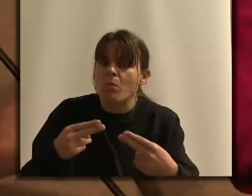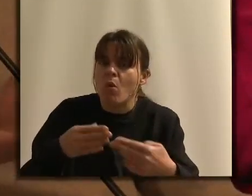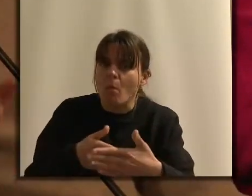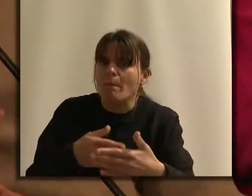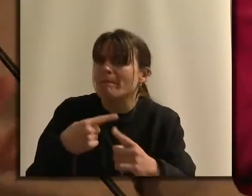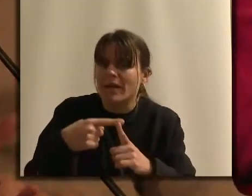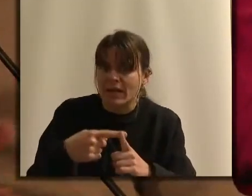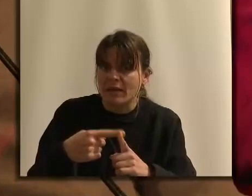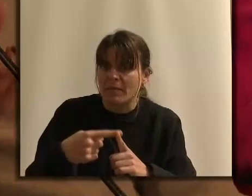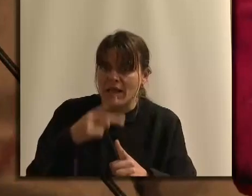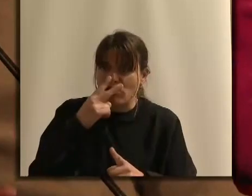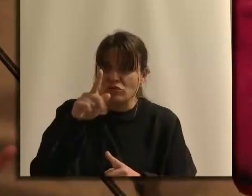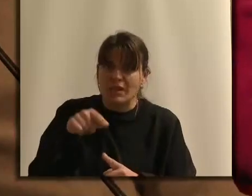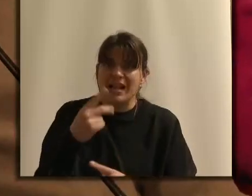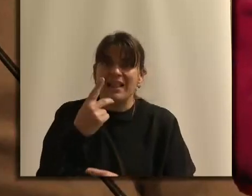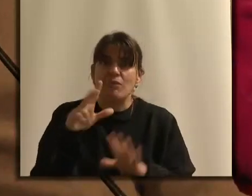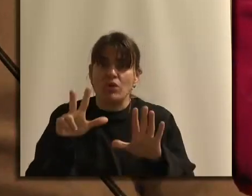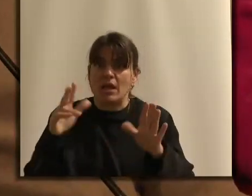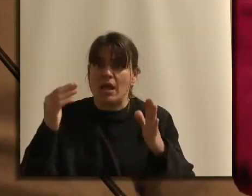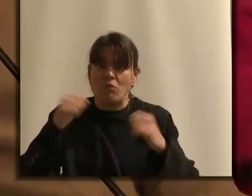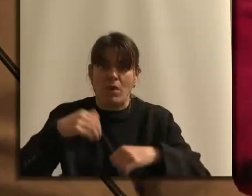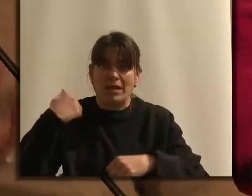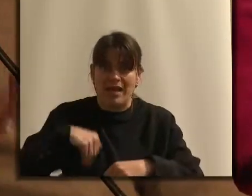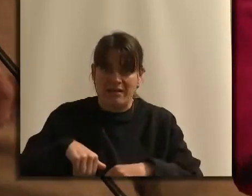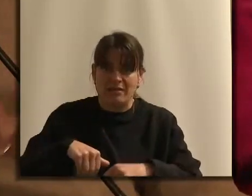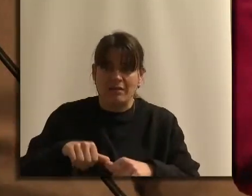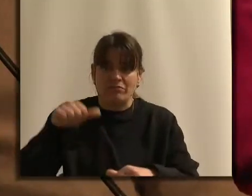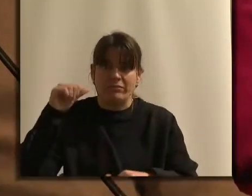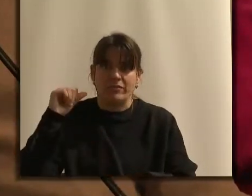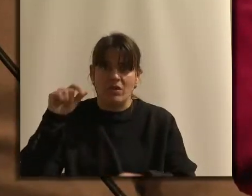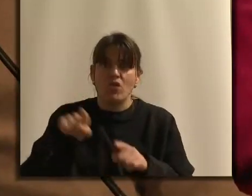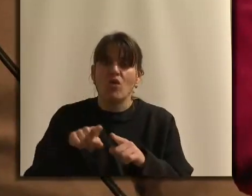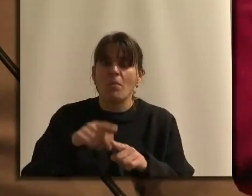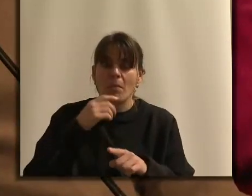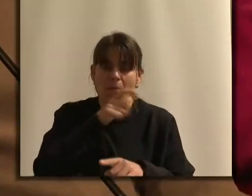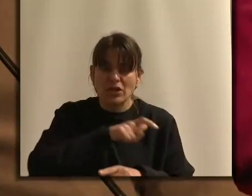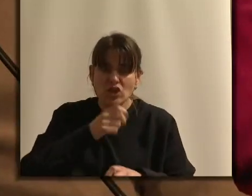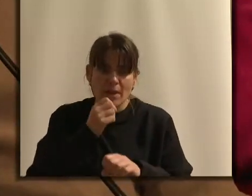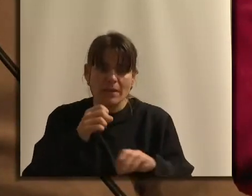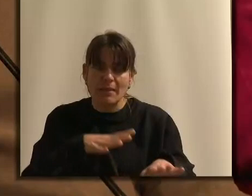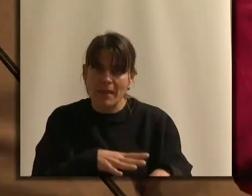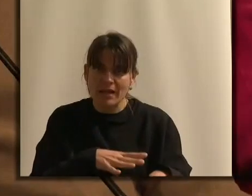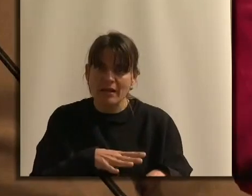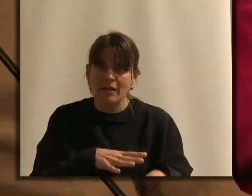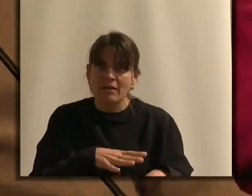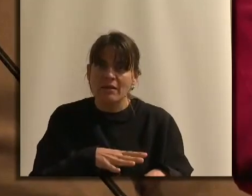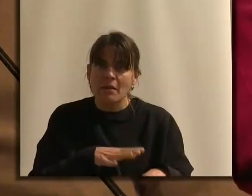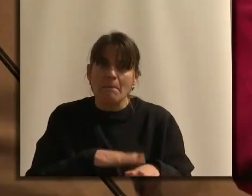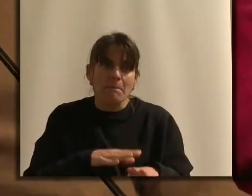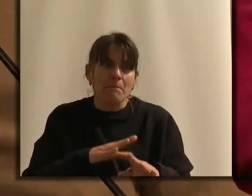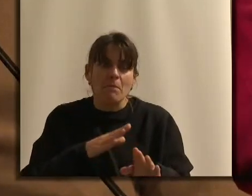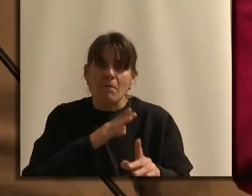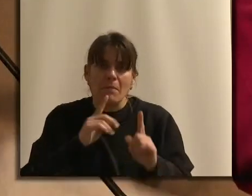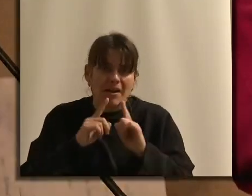que en aquell moment el propi Ajuntament, juntament amb la resta de representants, elevaven, com no podia ser d'altra manera, aquest projecte per als beneficis